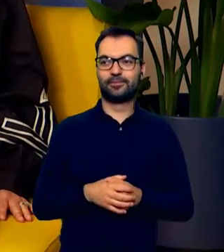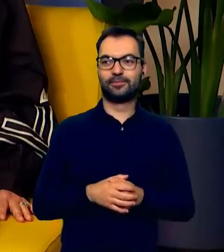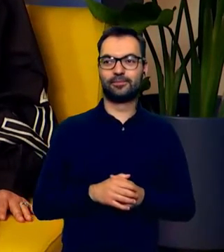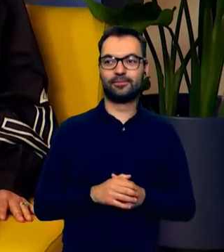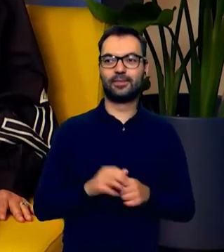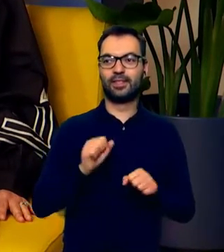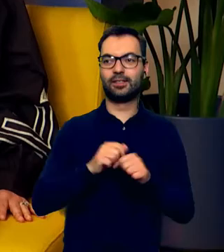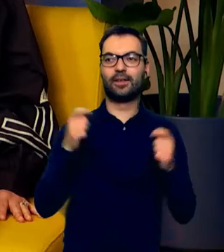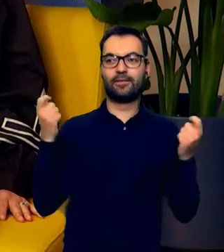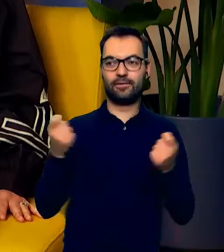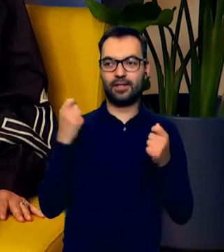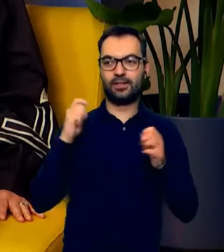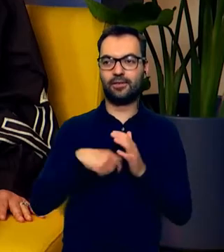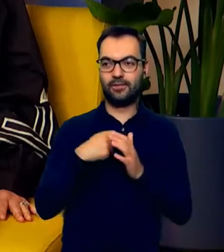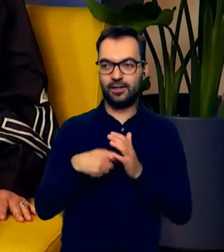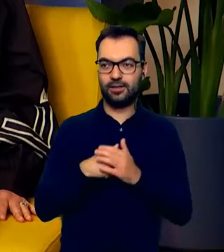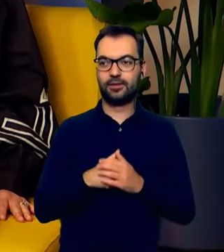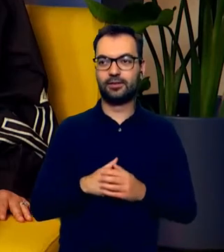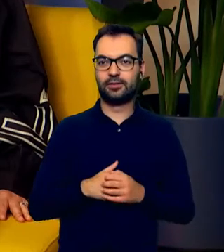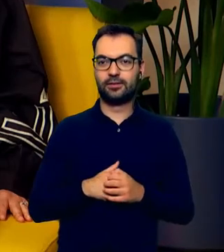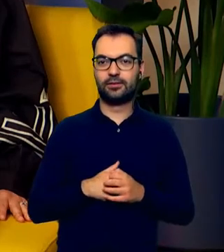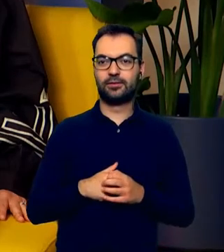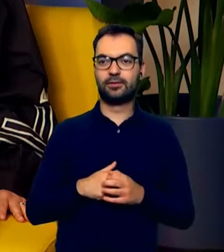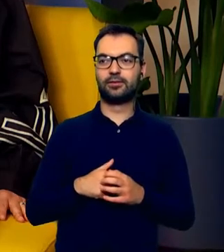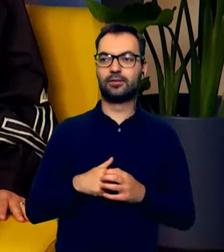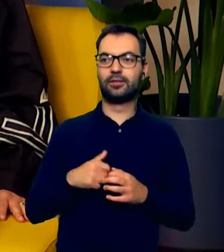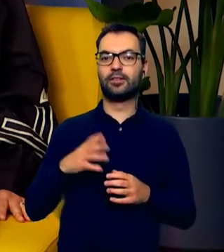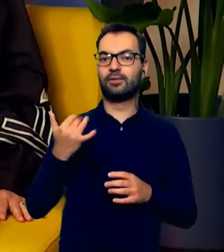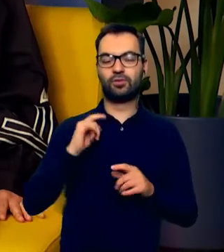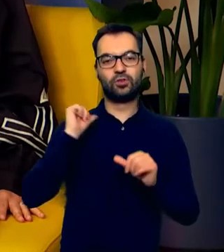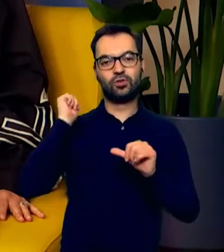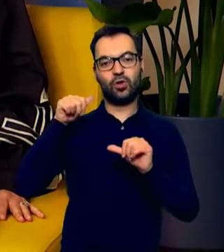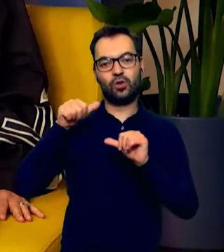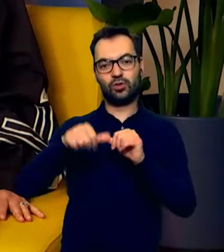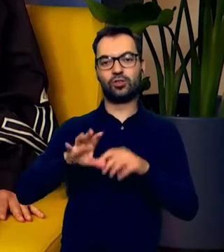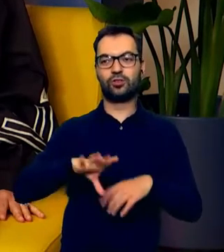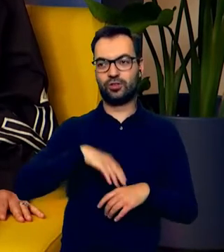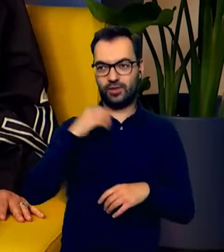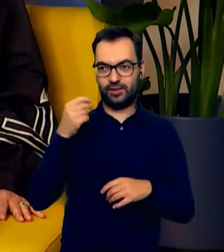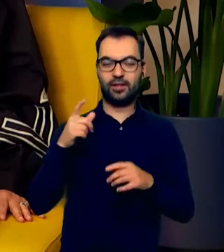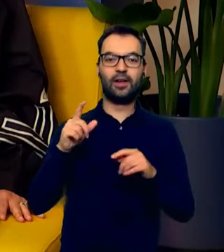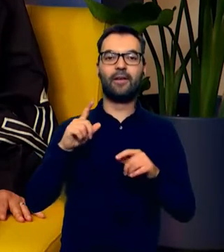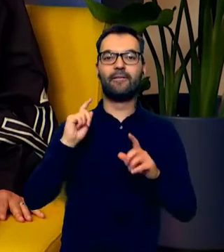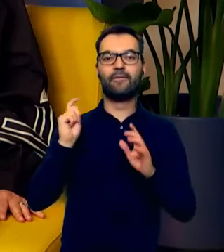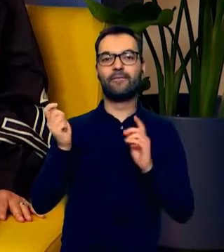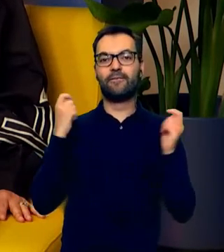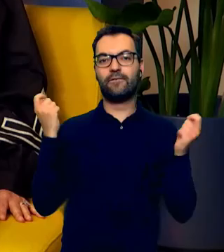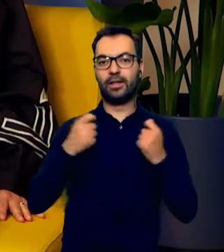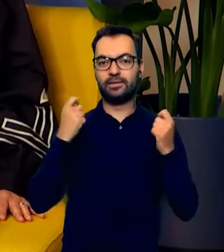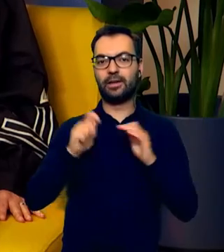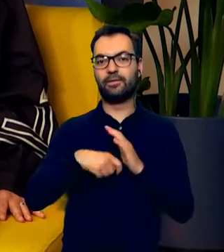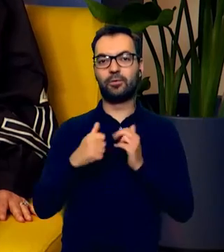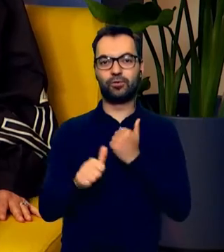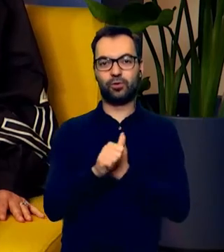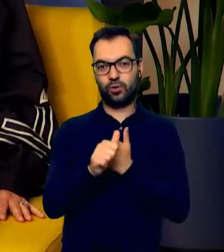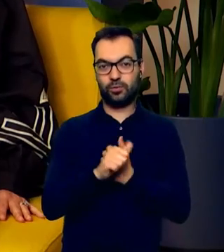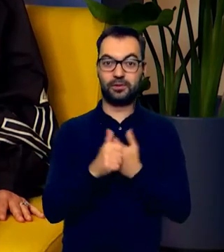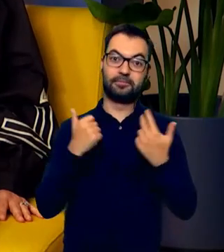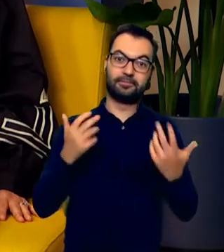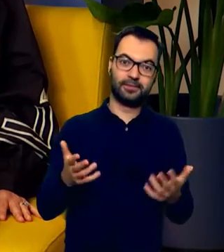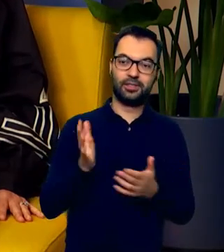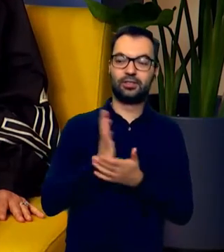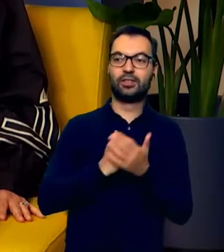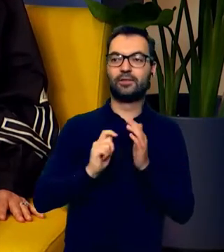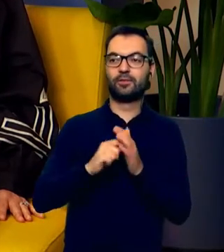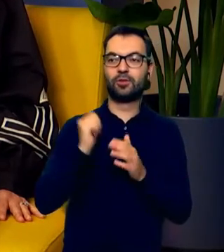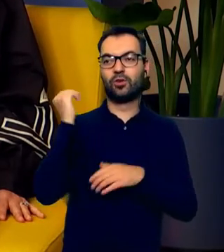Jest festiwal filmowy, takie święto doroczne, festiwal filmów dokumentalnych. No i tak się zdarzyło, że niektóre